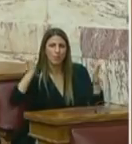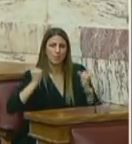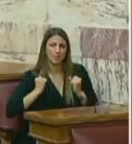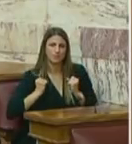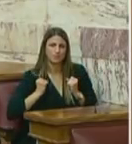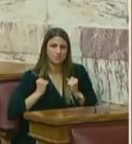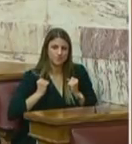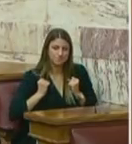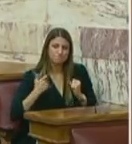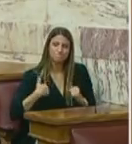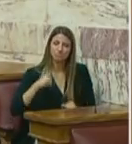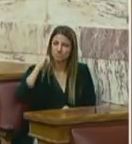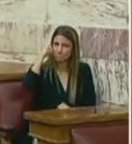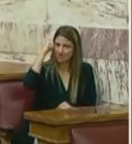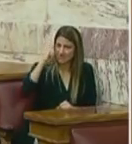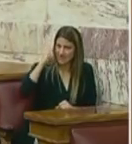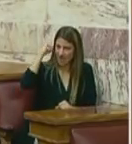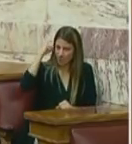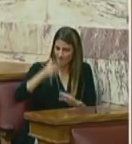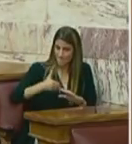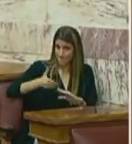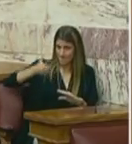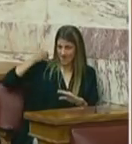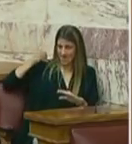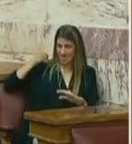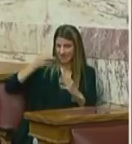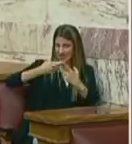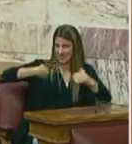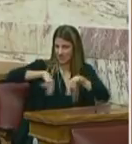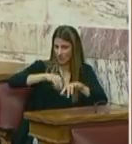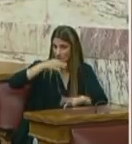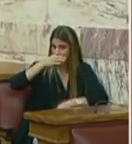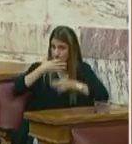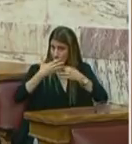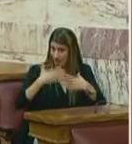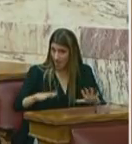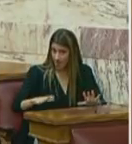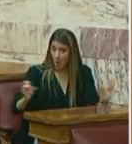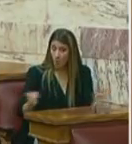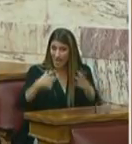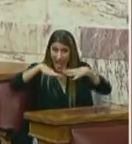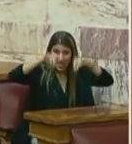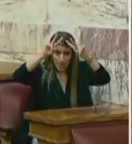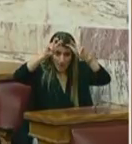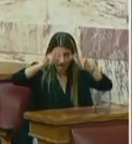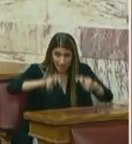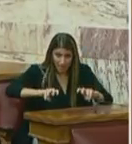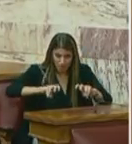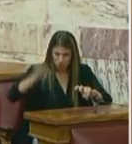Και το ερώτημα που σας θυμίζω έθεσα και στην προηγούμενη συνεδρίαση, όταν ξεκίναγε η διερεύνηση από τη Βουλή της υπόθεσης